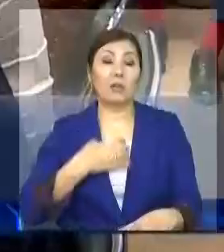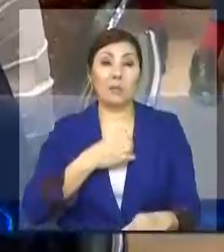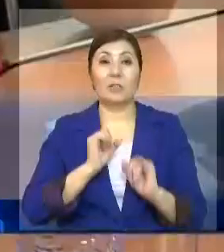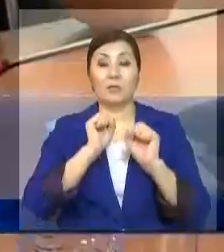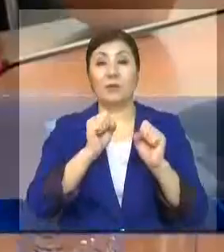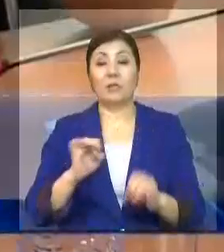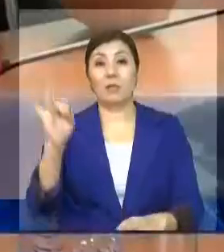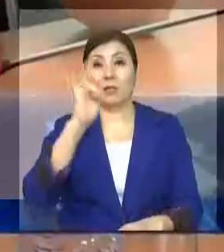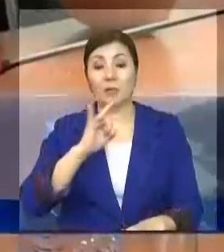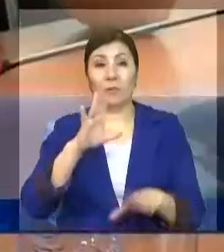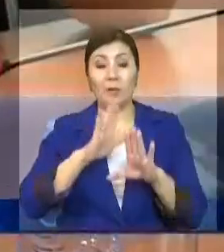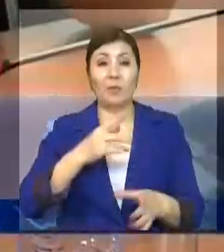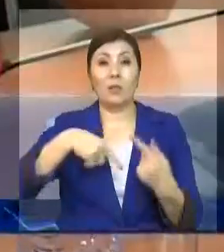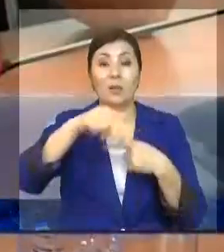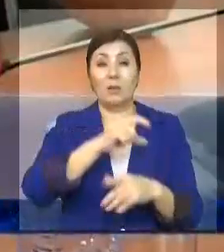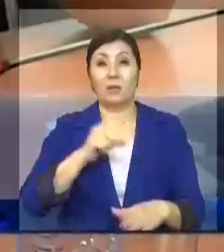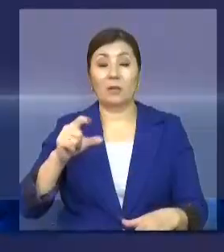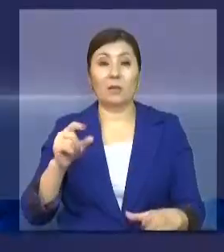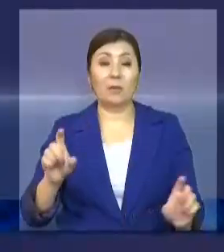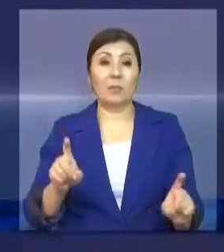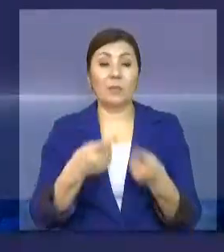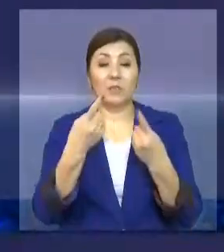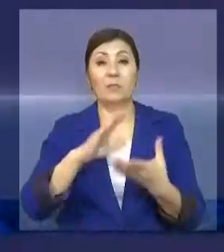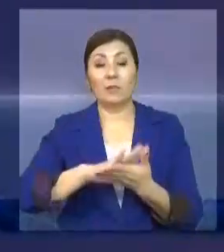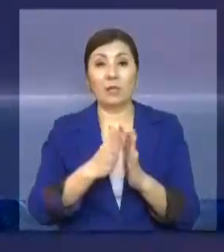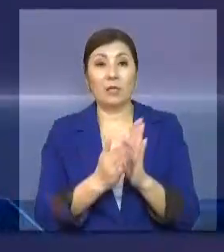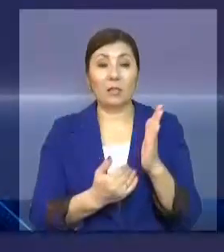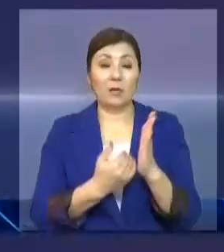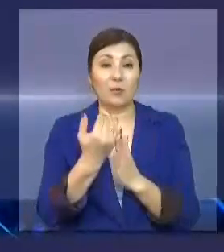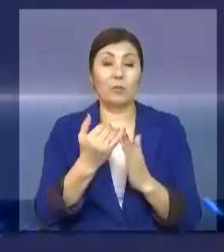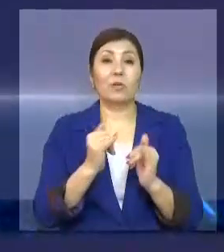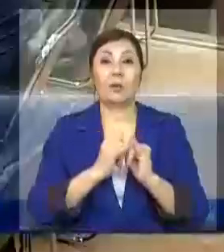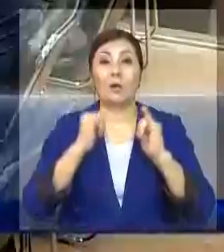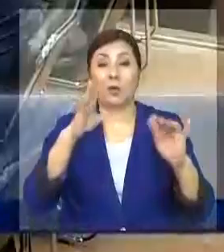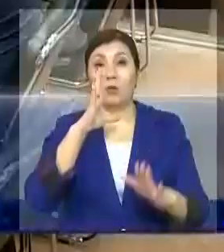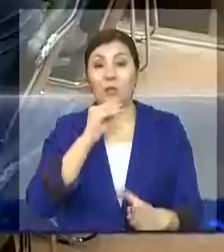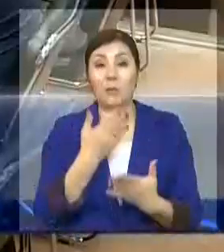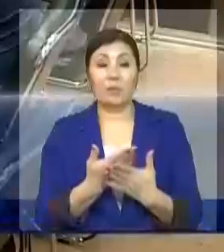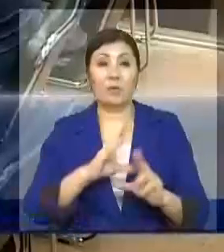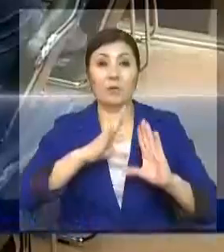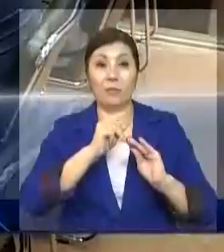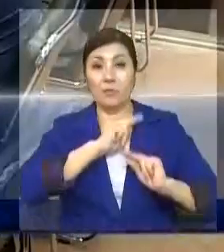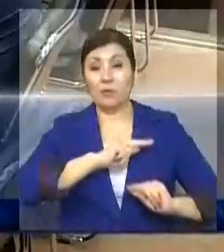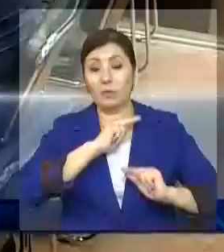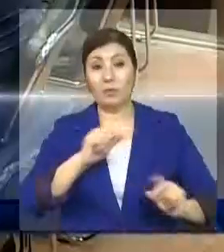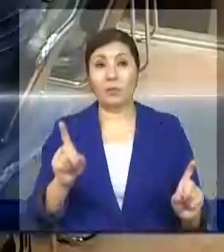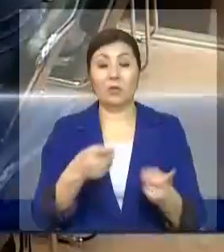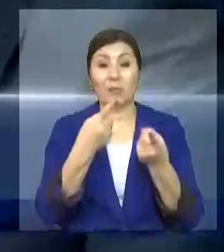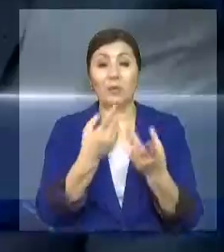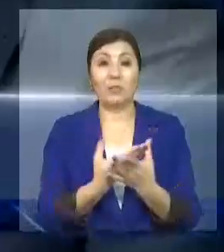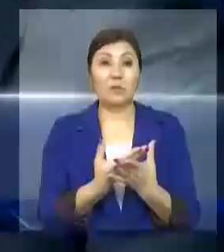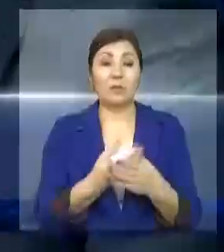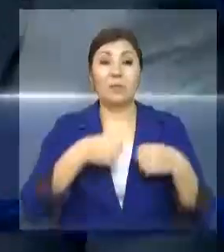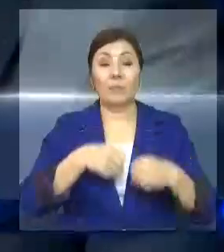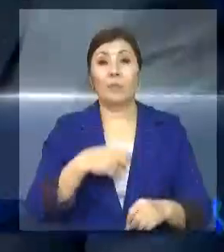защите интересов местных бизнесменов, создавая условия для их успешного роста и развития. В результате плодотворной работы восстановлены имущественные